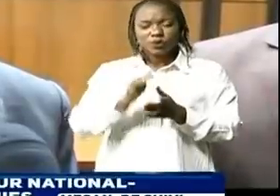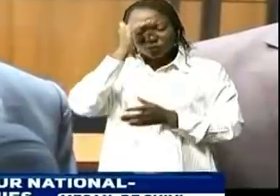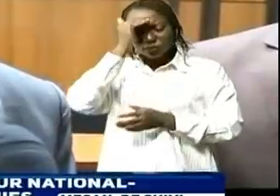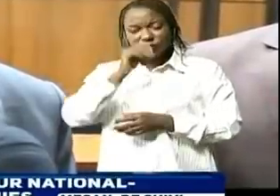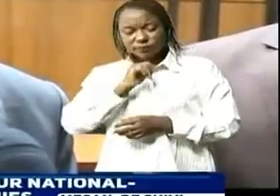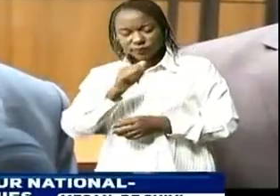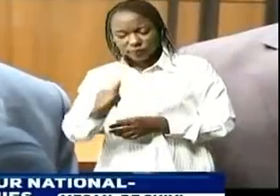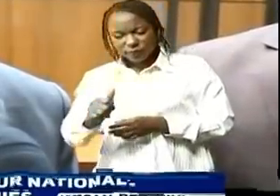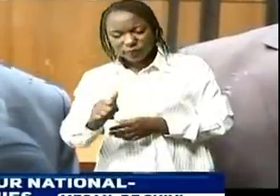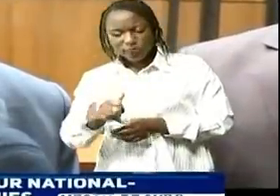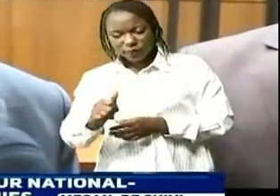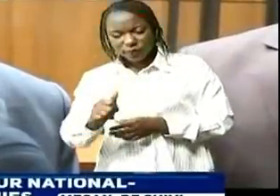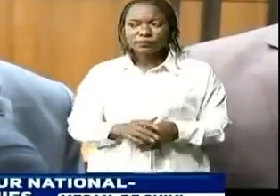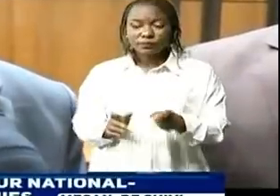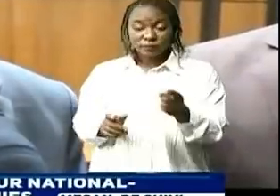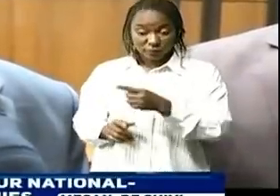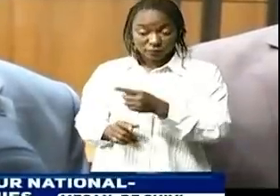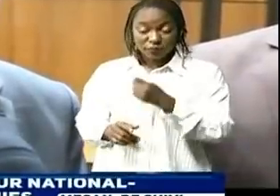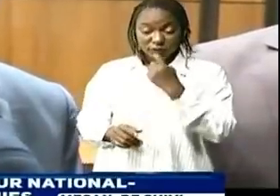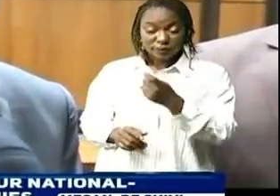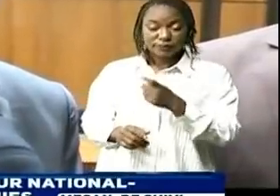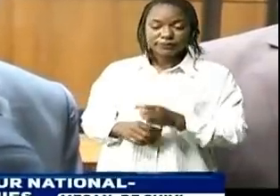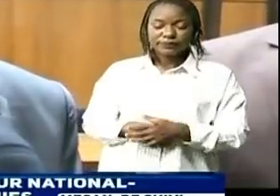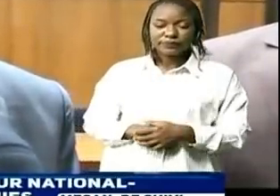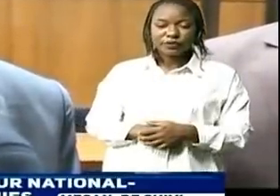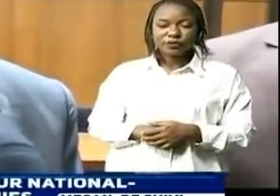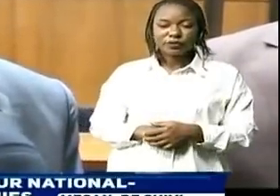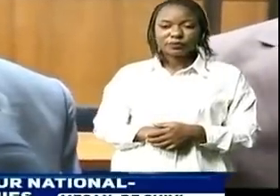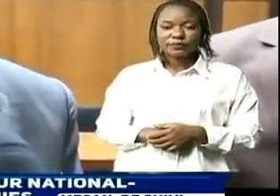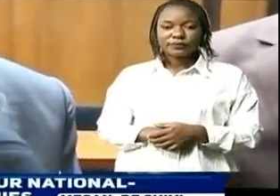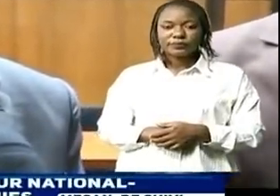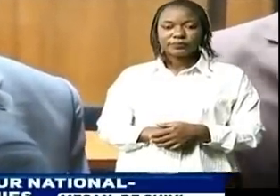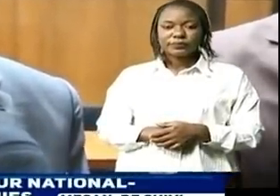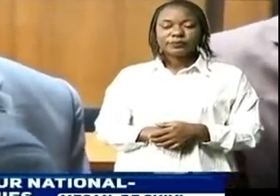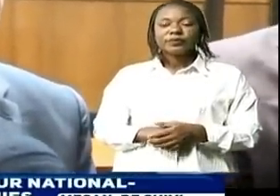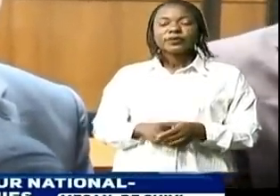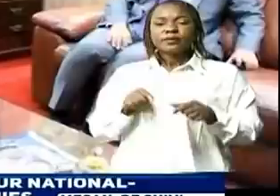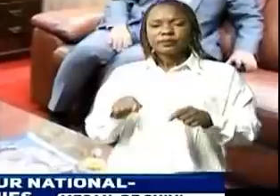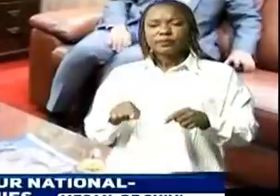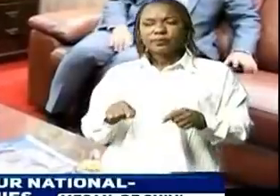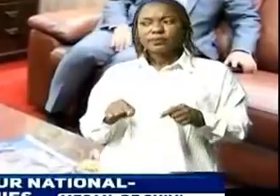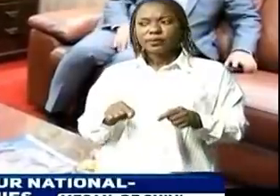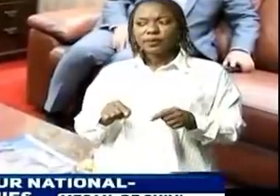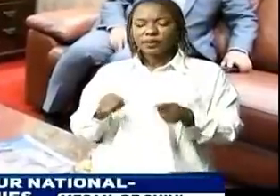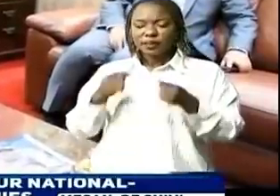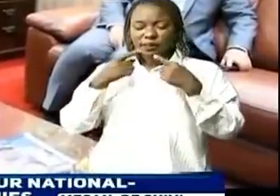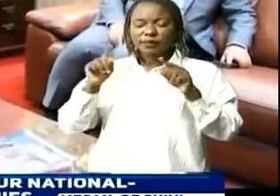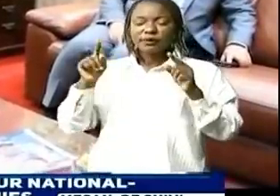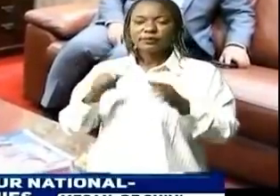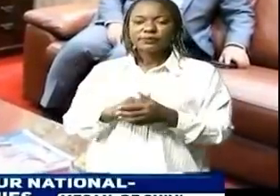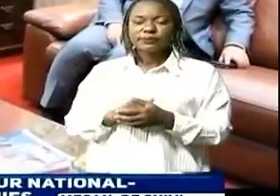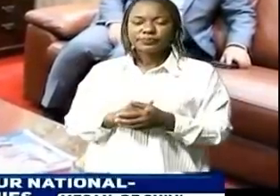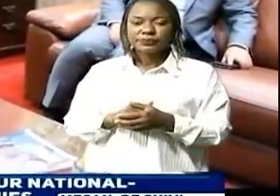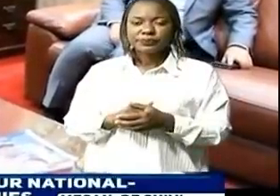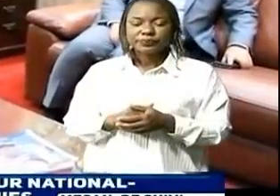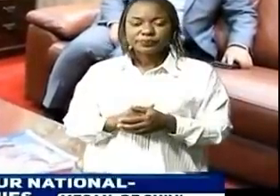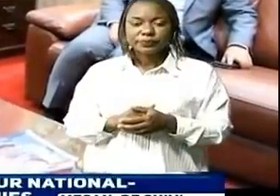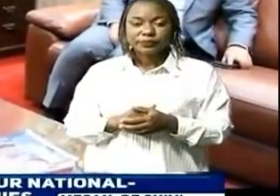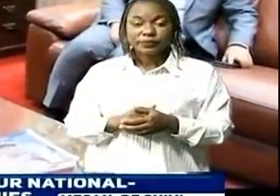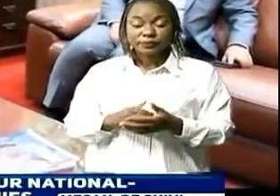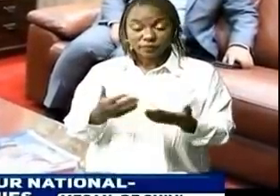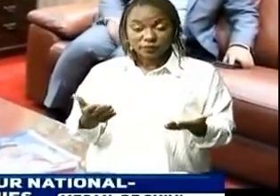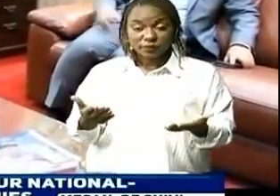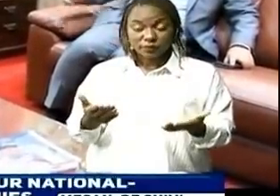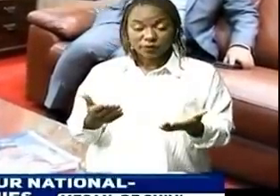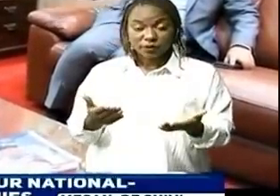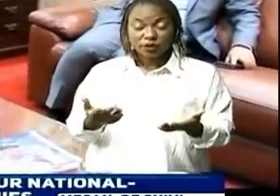eu un sommet de grand succès, pleinement réussi. C'est à nous de travailler ensemble pour